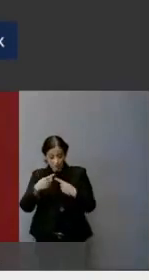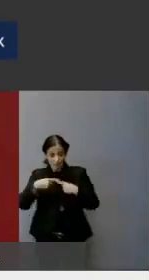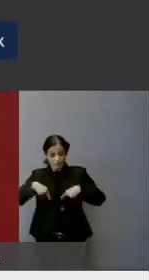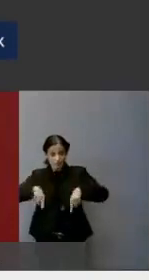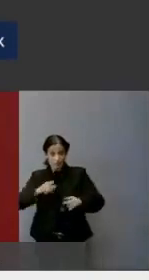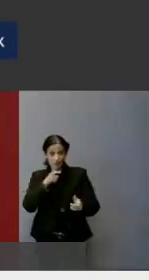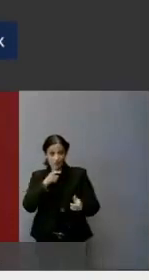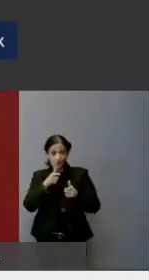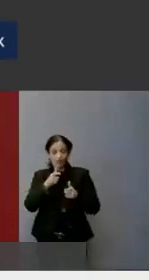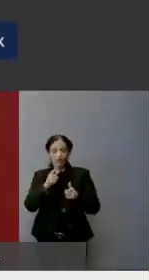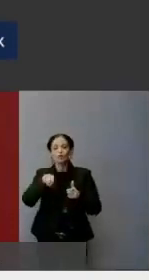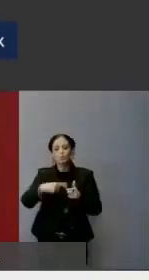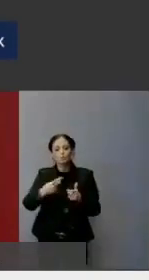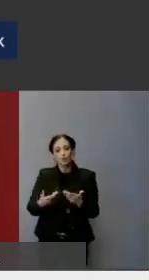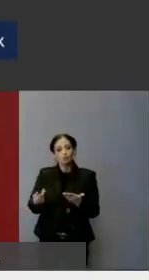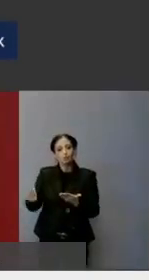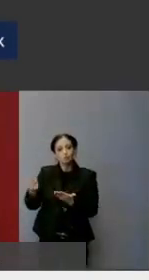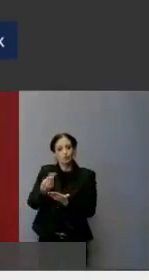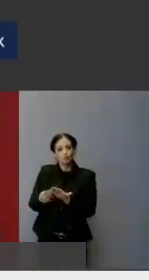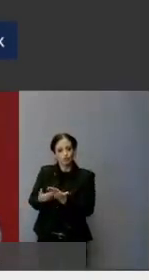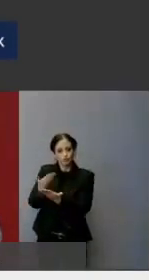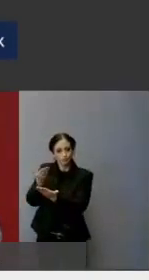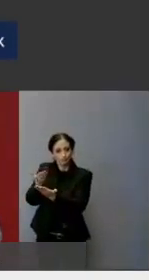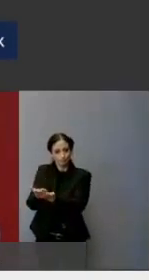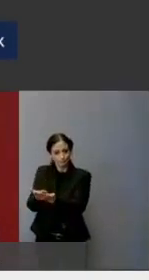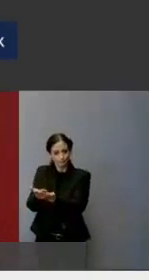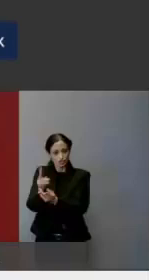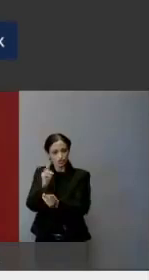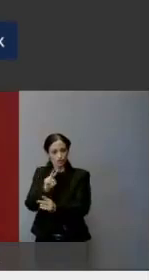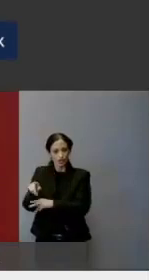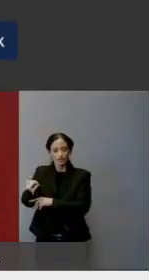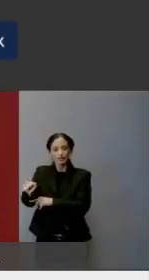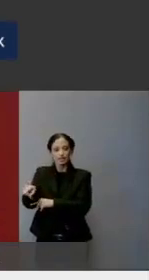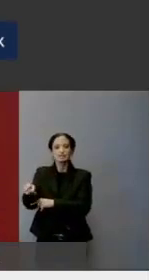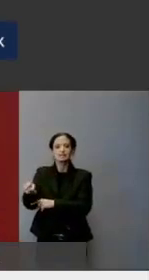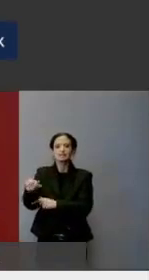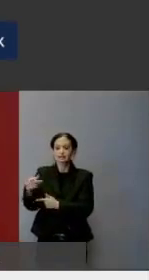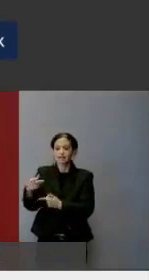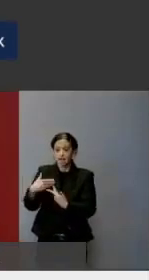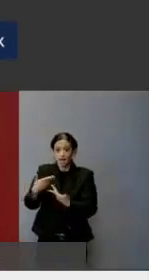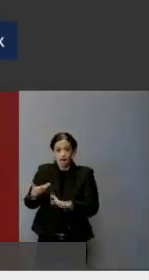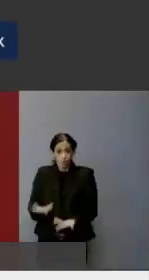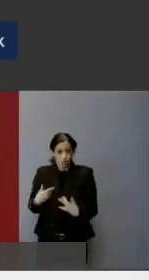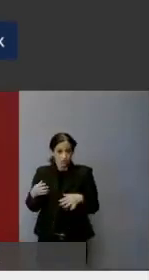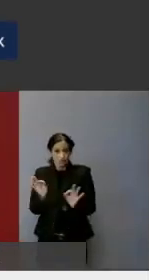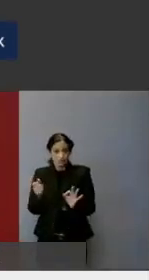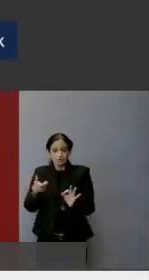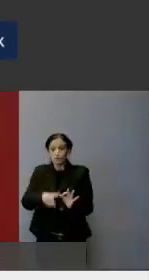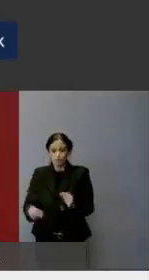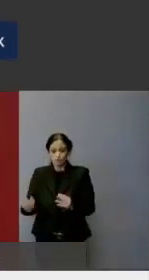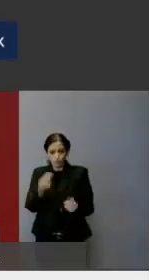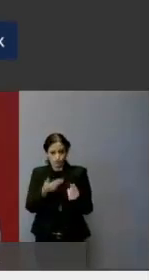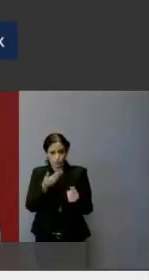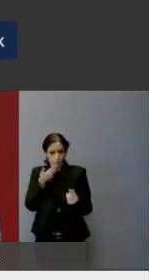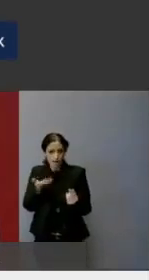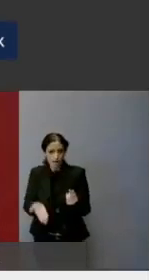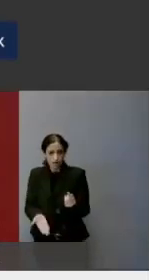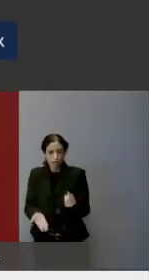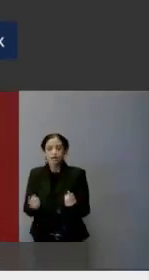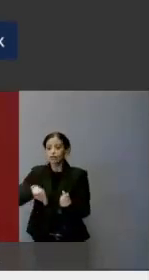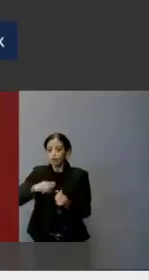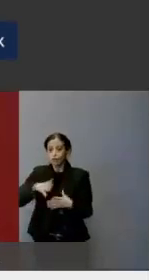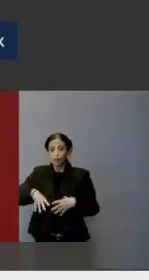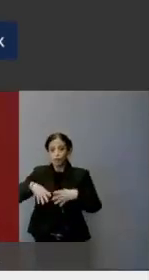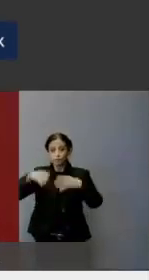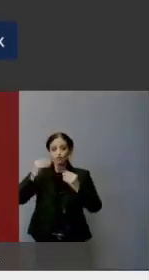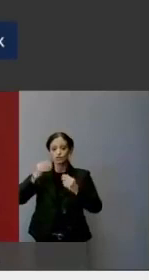alla sopraintendenza oggi non è stato presentato alla sorprendente semplice perché non c'è un progetto perché abbiamo attivato una procedura che